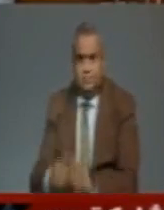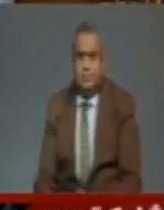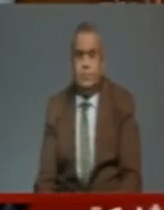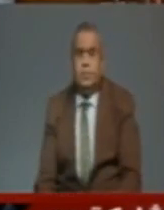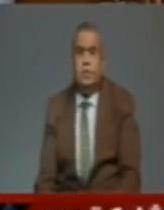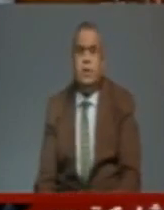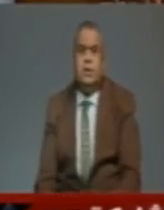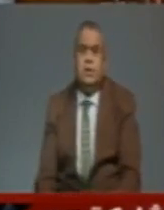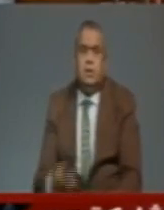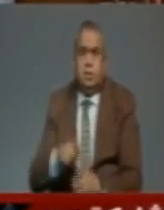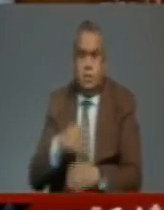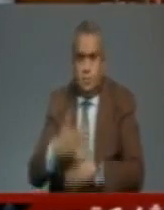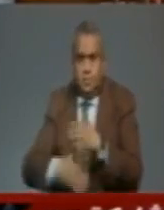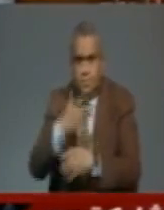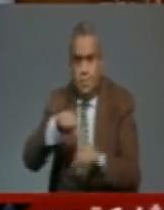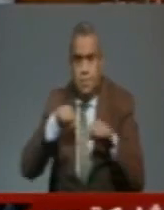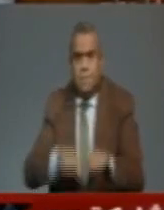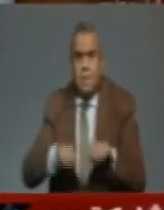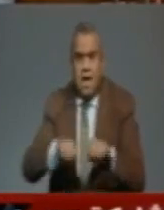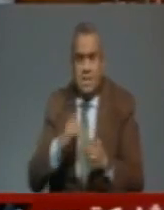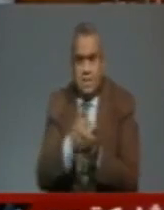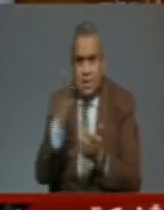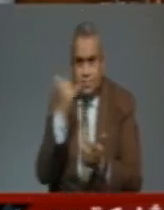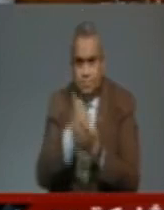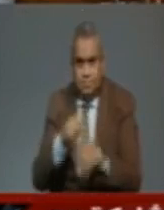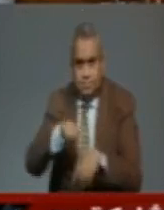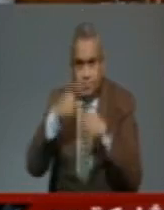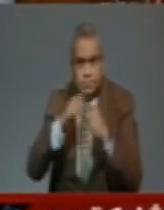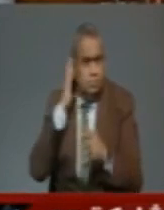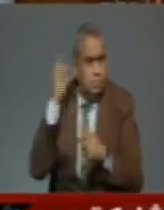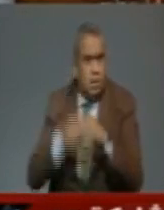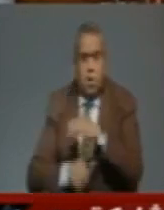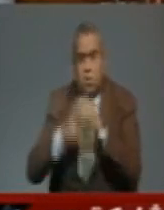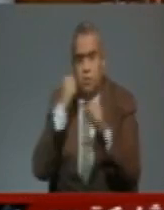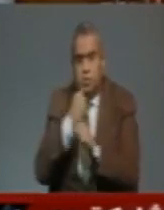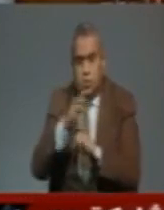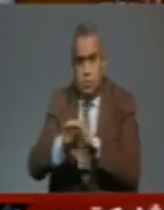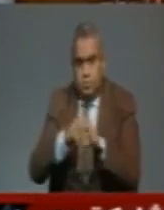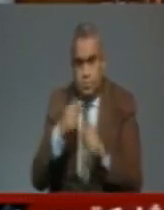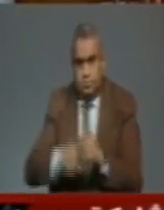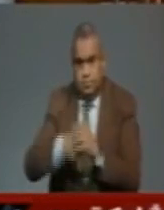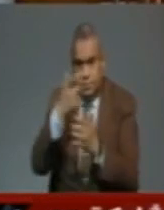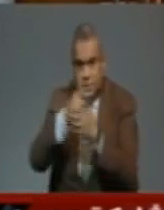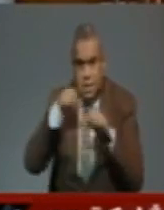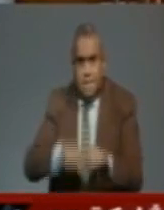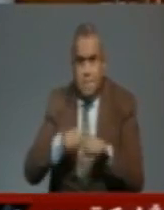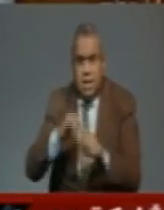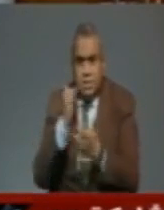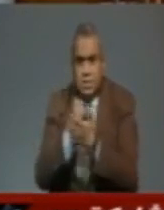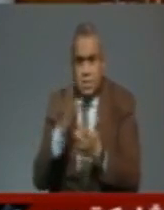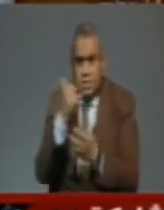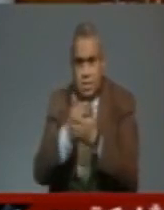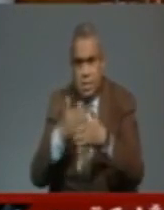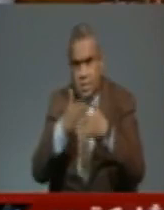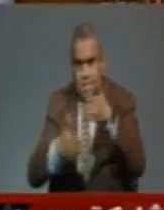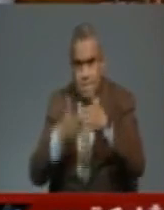ده المباني الاداريه فن بتاع الميناء الجاف على اعلى مستوى. مبنى اداره الميناء اللي هو بنسميه المبنى